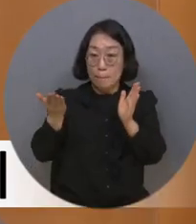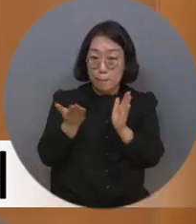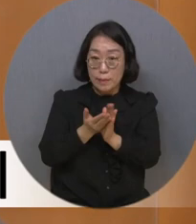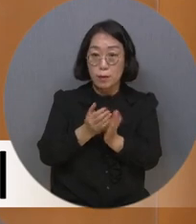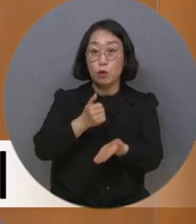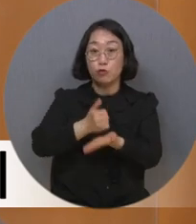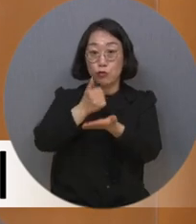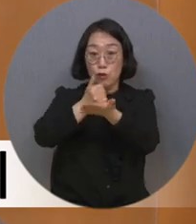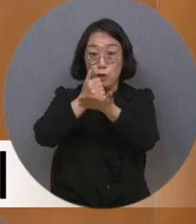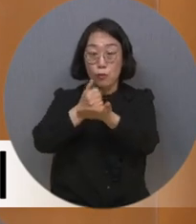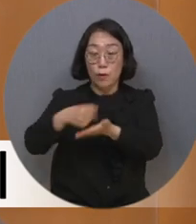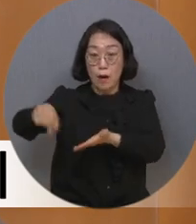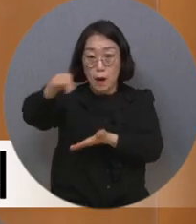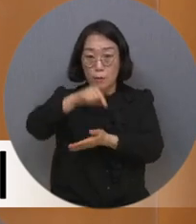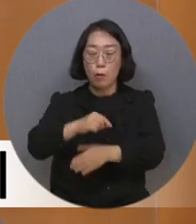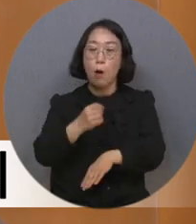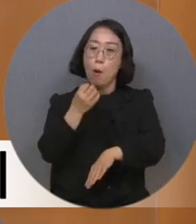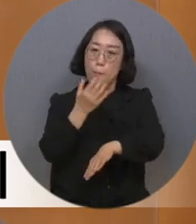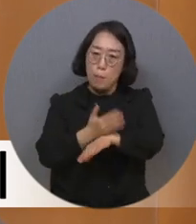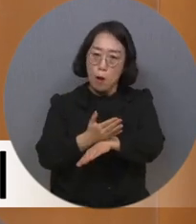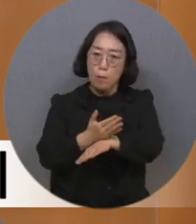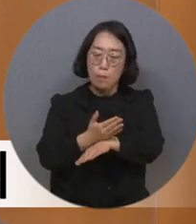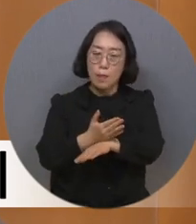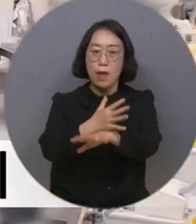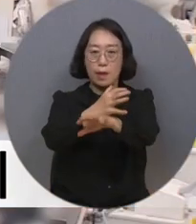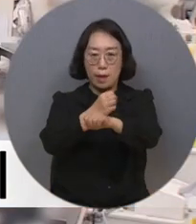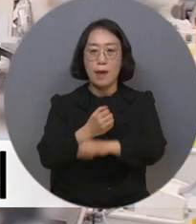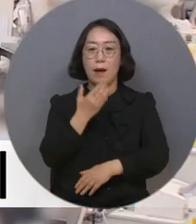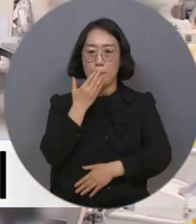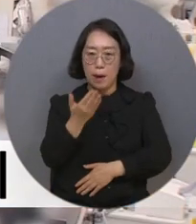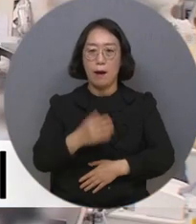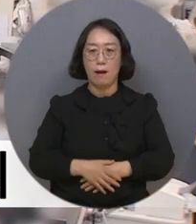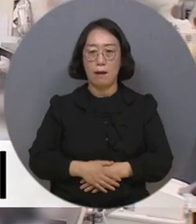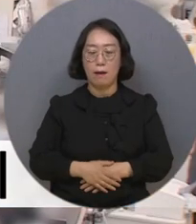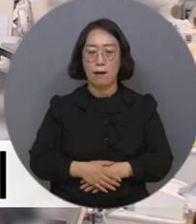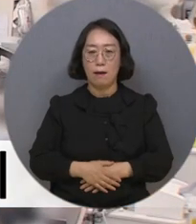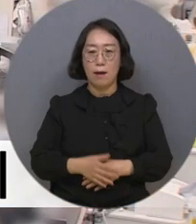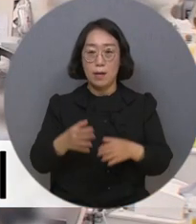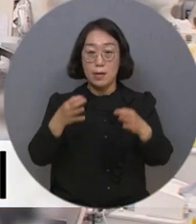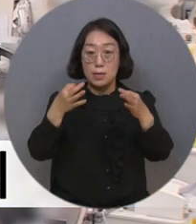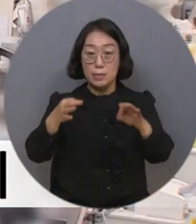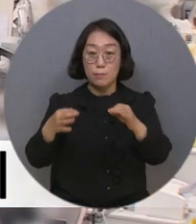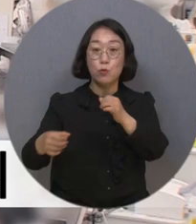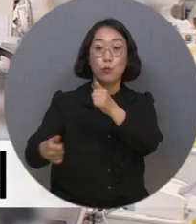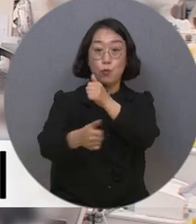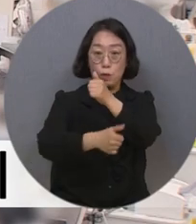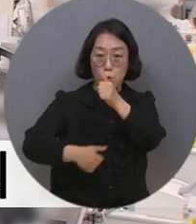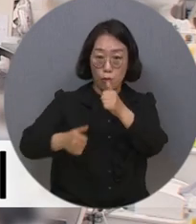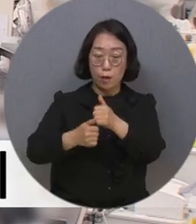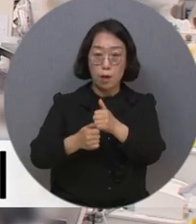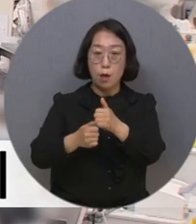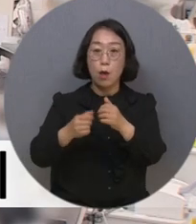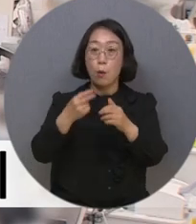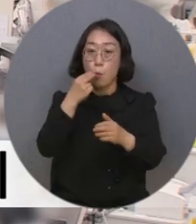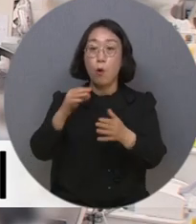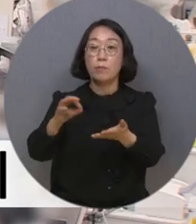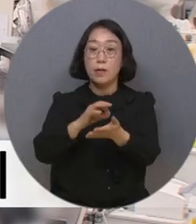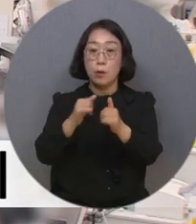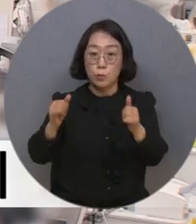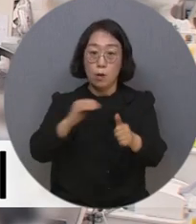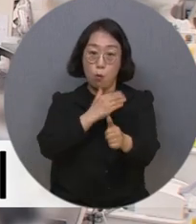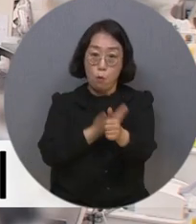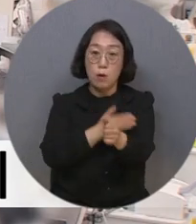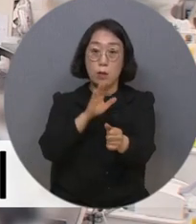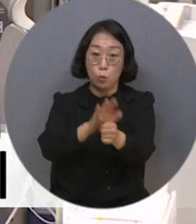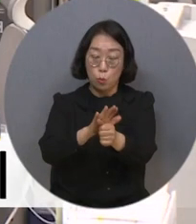보험사 홈페이지에서 간편하게 가입할 수 있게 됩니다. 금융위원회는 보험 소비자의 편익을 높이고 보험업권의